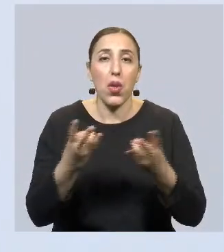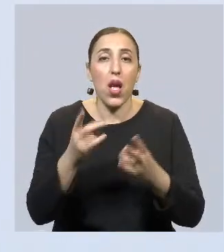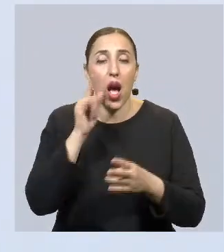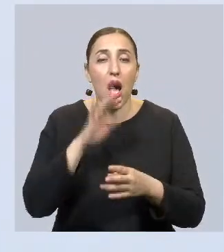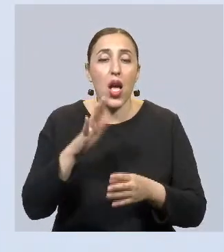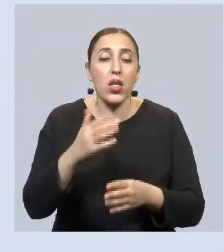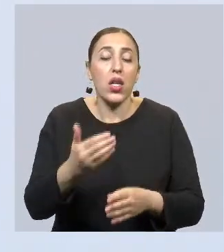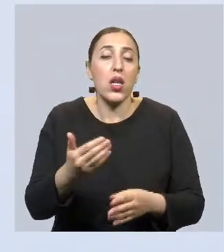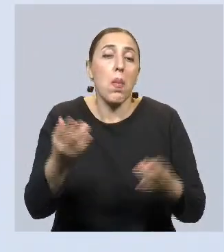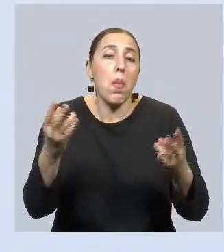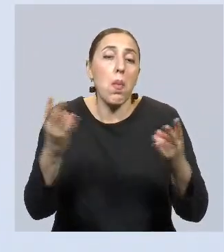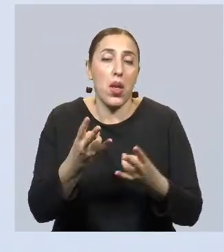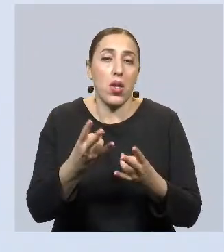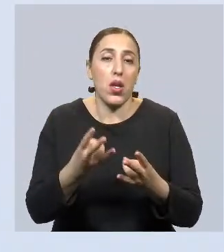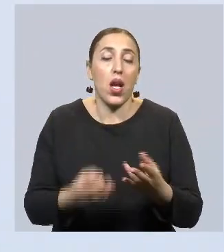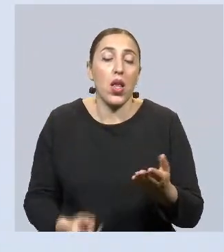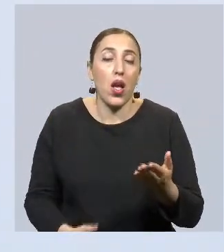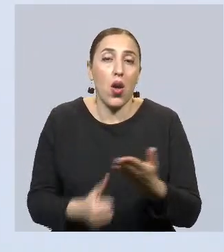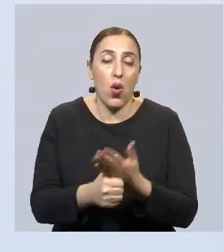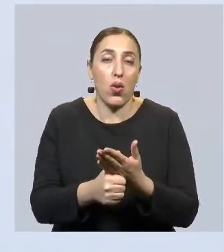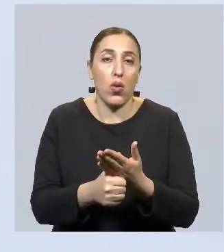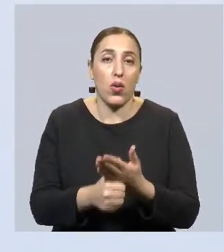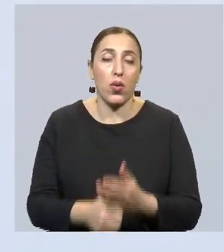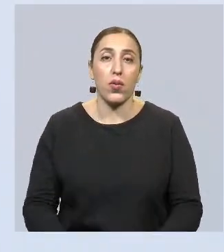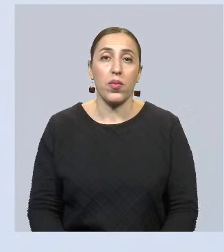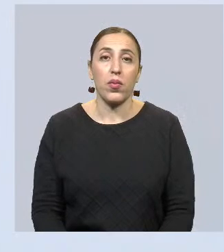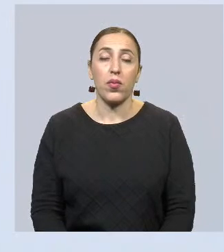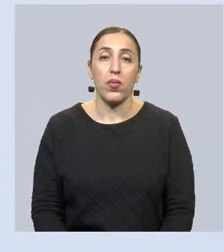մեր աջակչության։